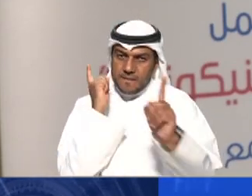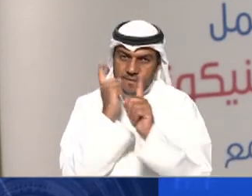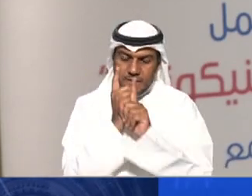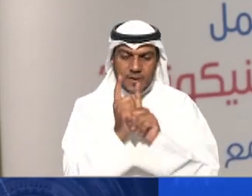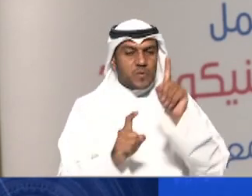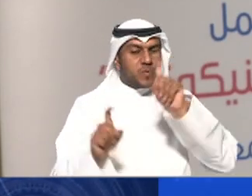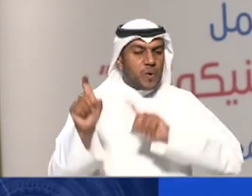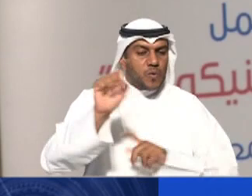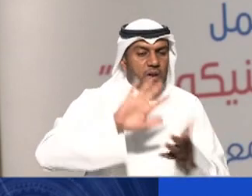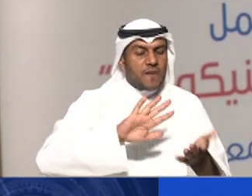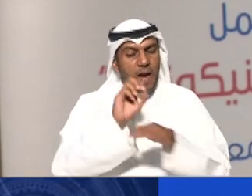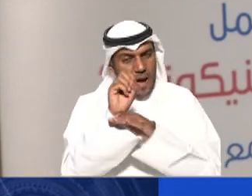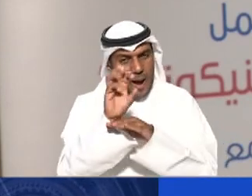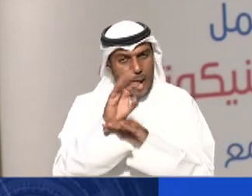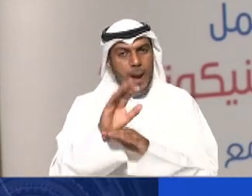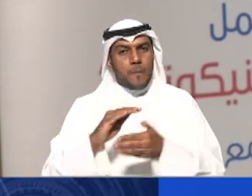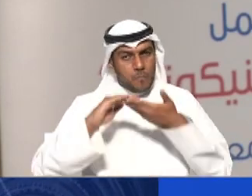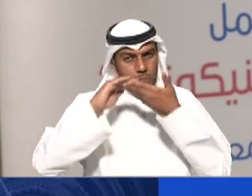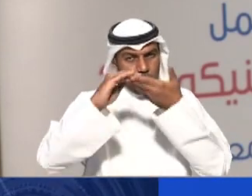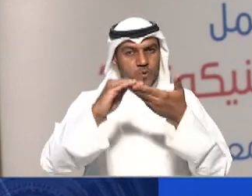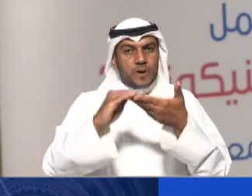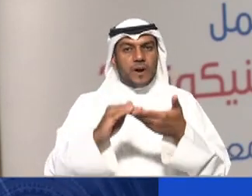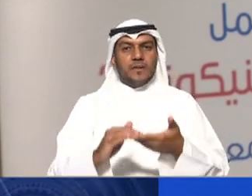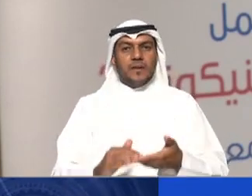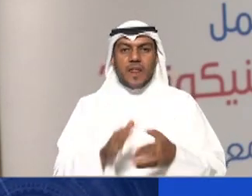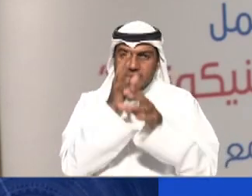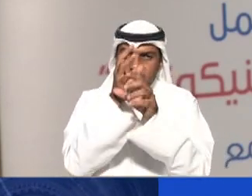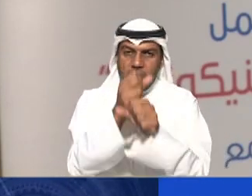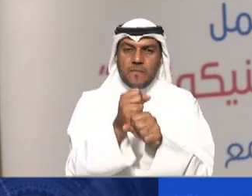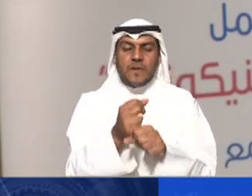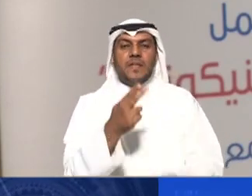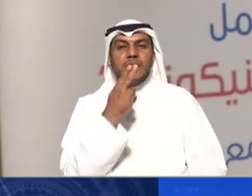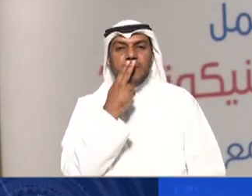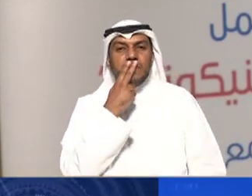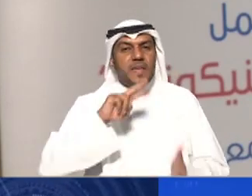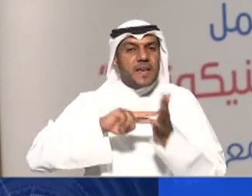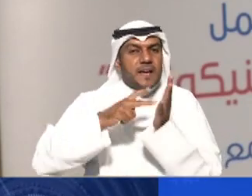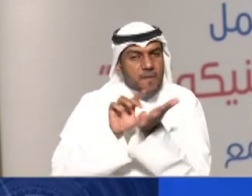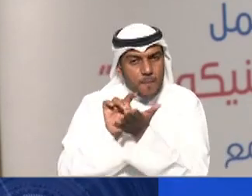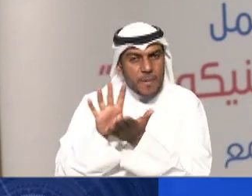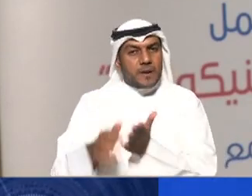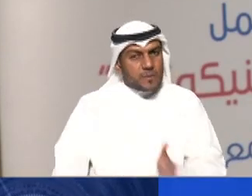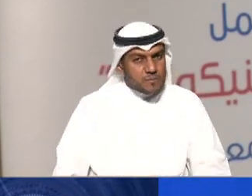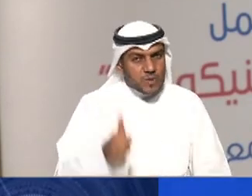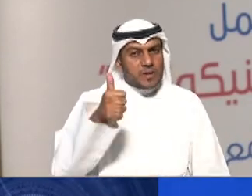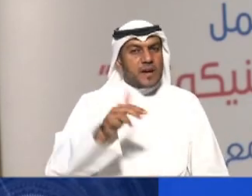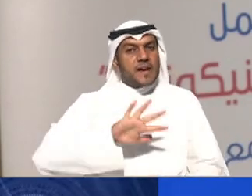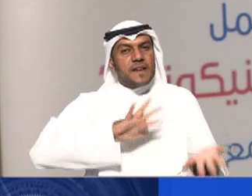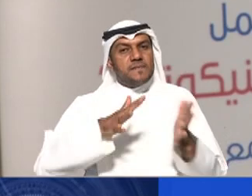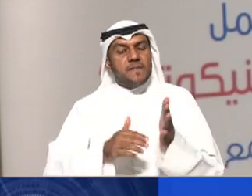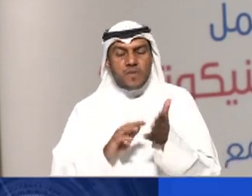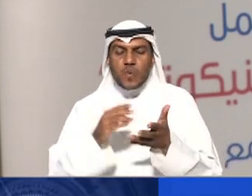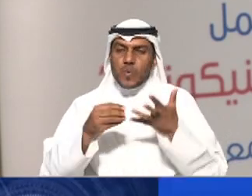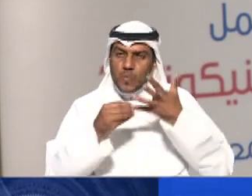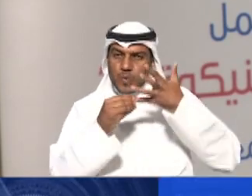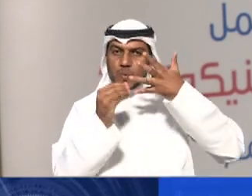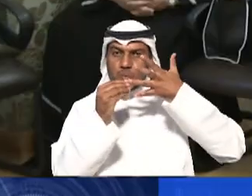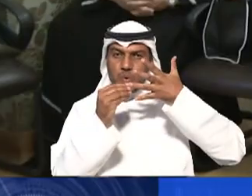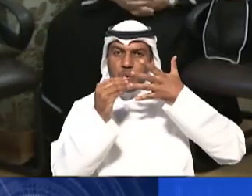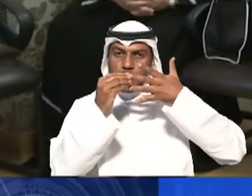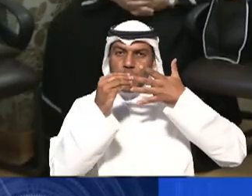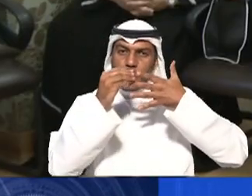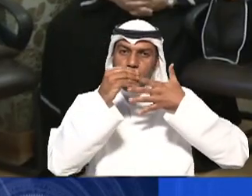تحديد الحالة الصحية، ثم بعد ذلك دراسة الحالة ووضع الخطة العلاجية اللي ممكن تتضمن وفي كثير من الأحيان علاج